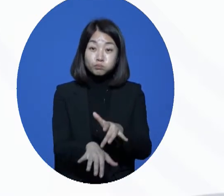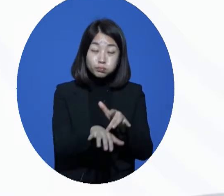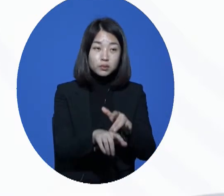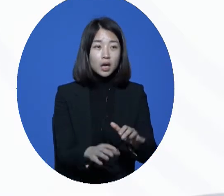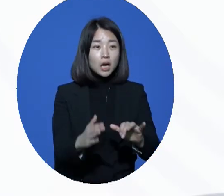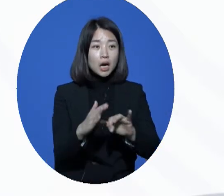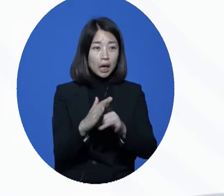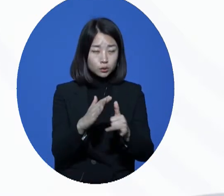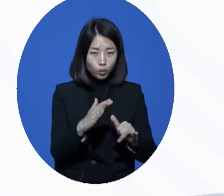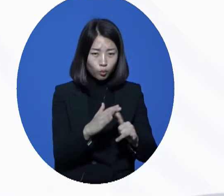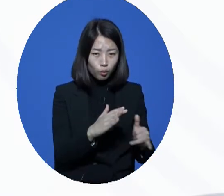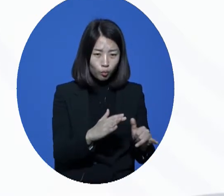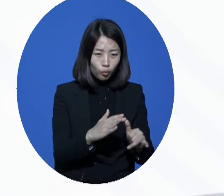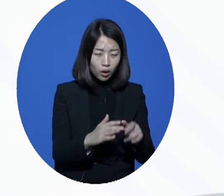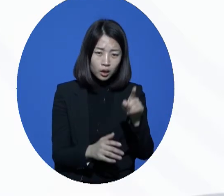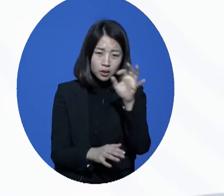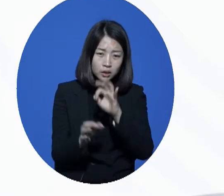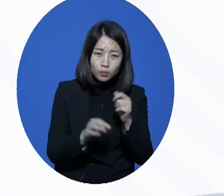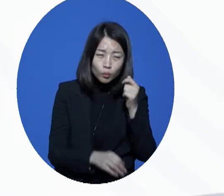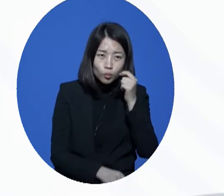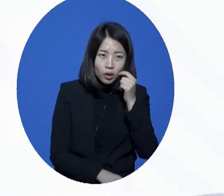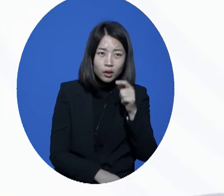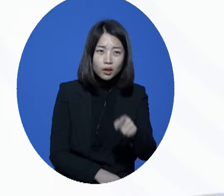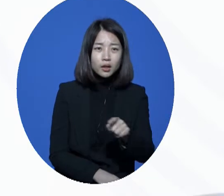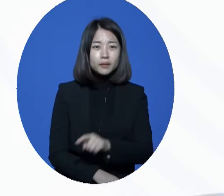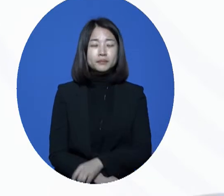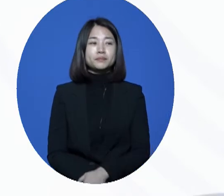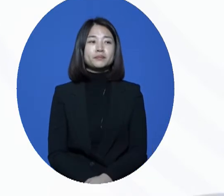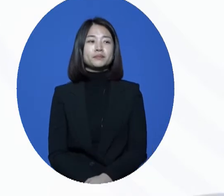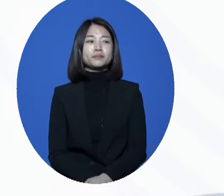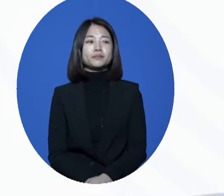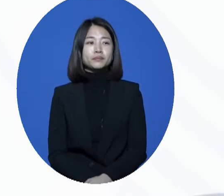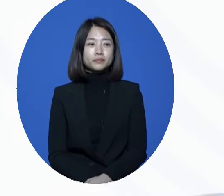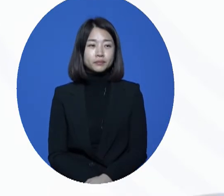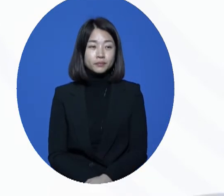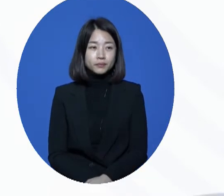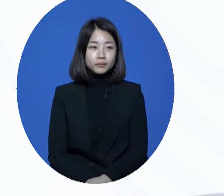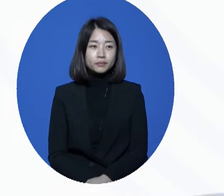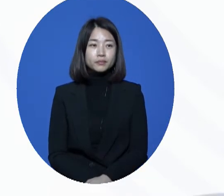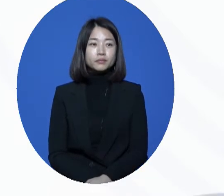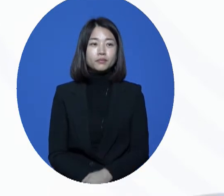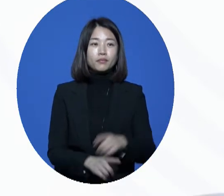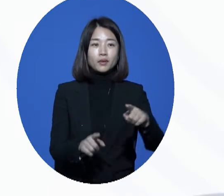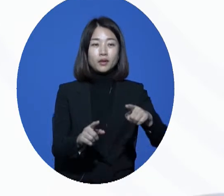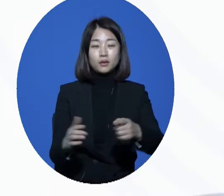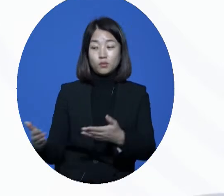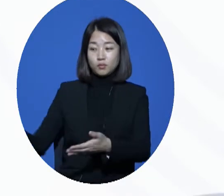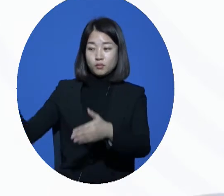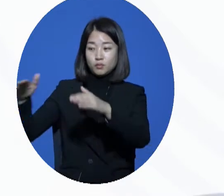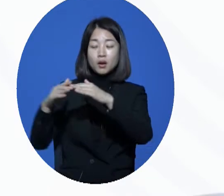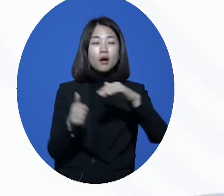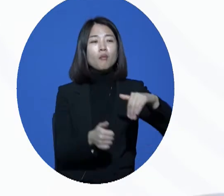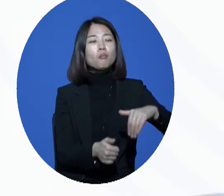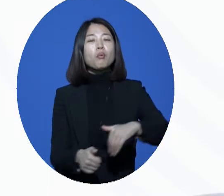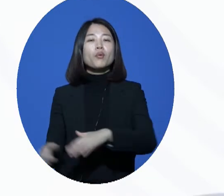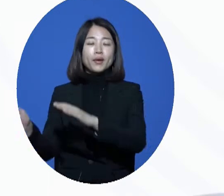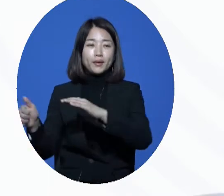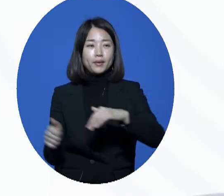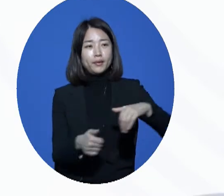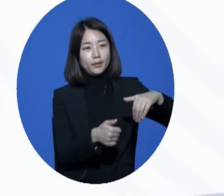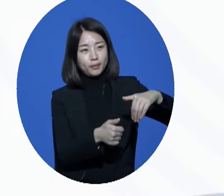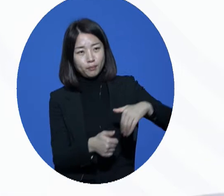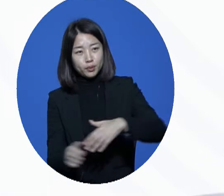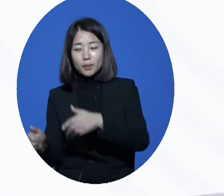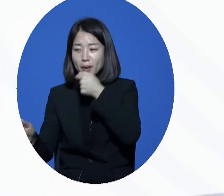이상 역할을 할 수 없을 때가 되면 지정된 몸들을 일정하게 구획된 장소, 공간으로 밀어내고 최소한의